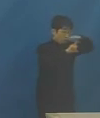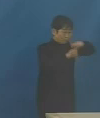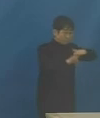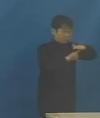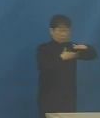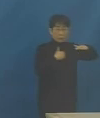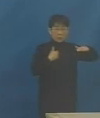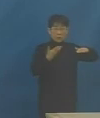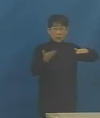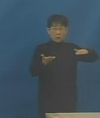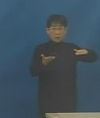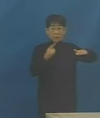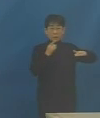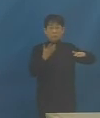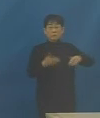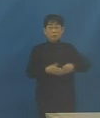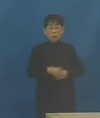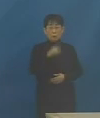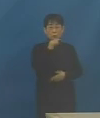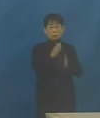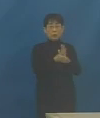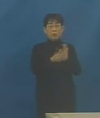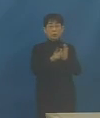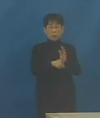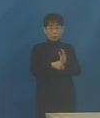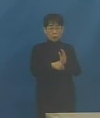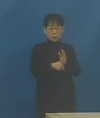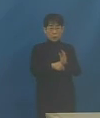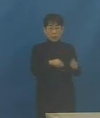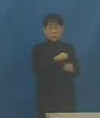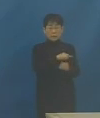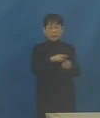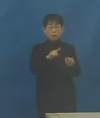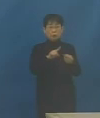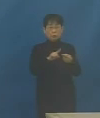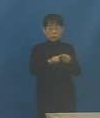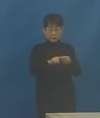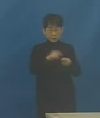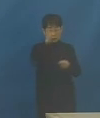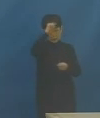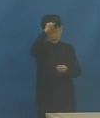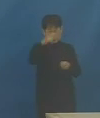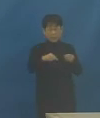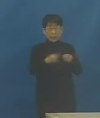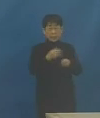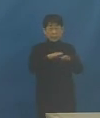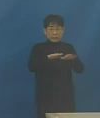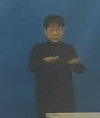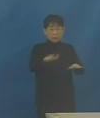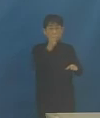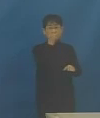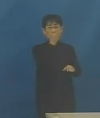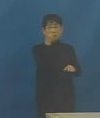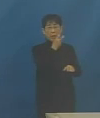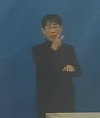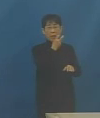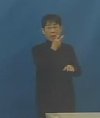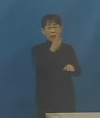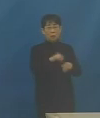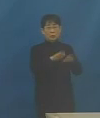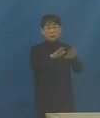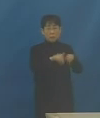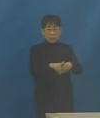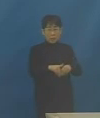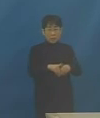本件でやっているように積極的な疫学調査などをなんとか機能を維持していくことで完成の連鎖を断つ